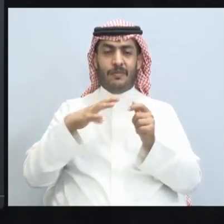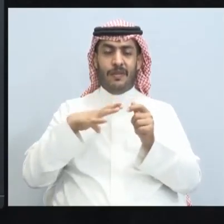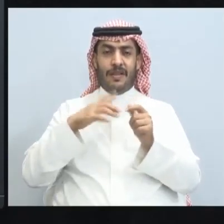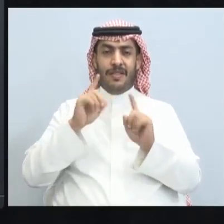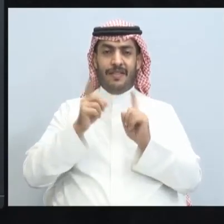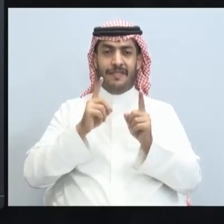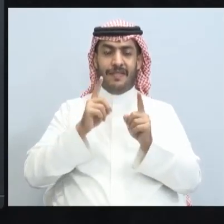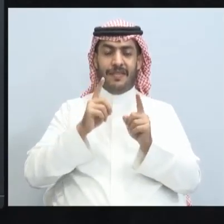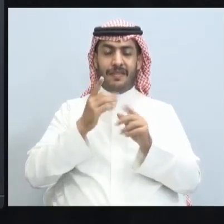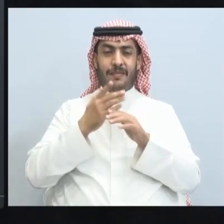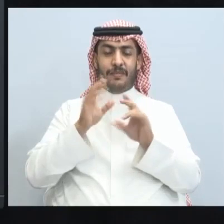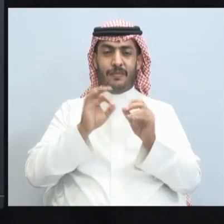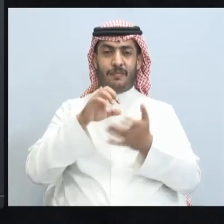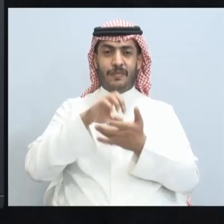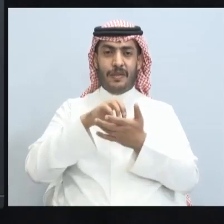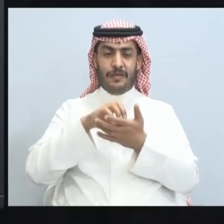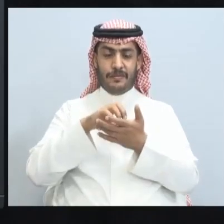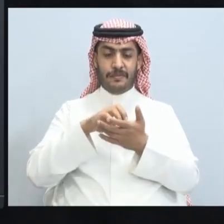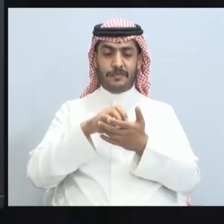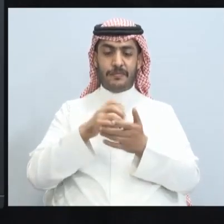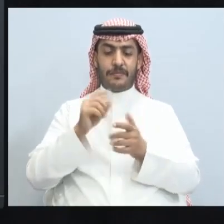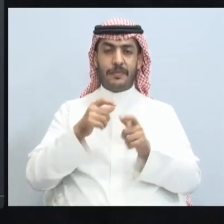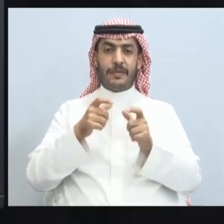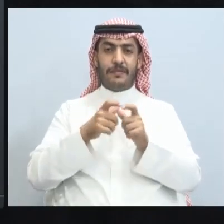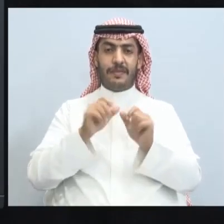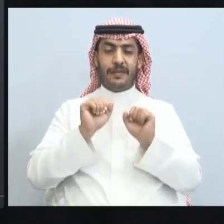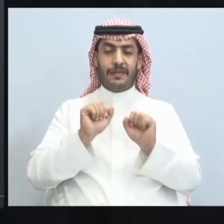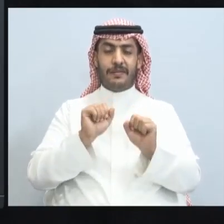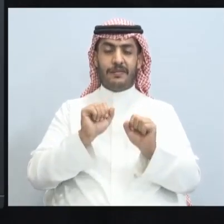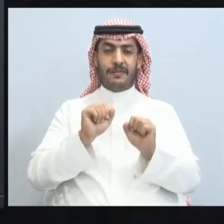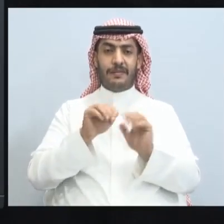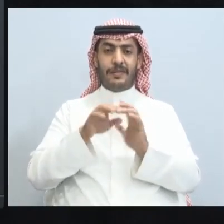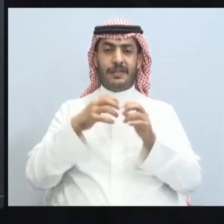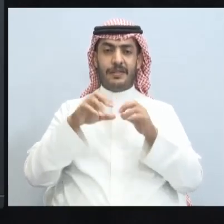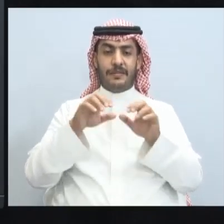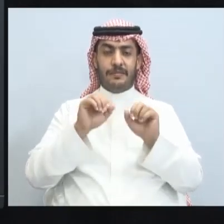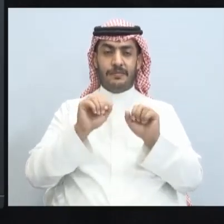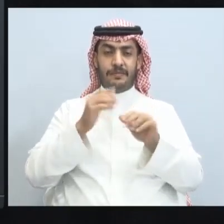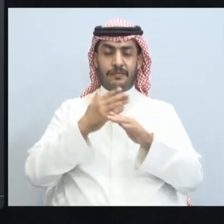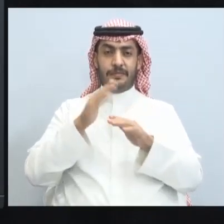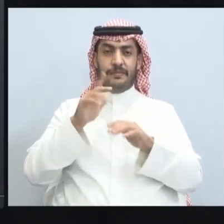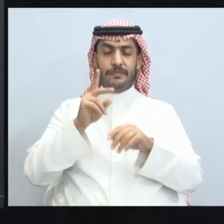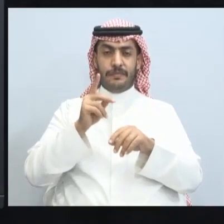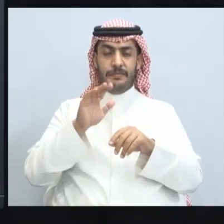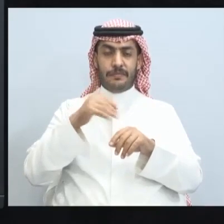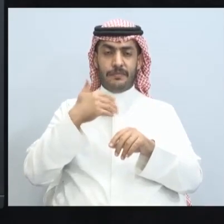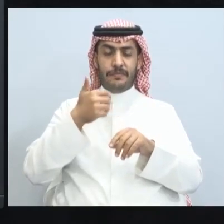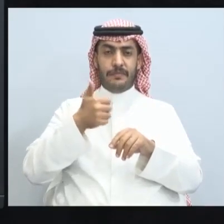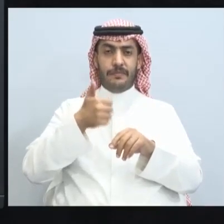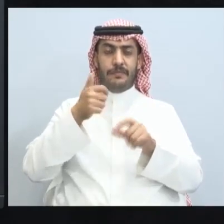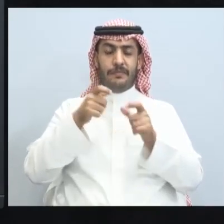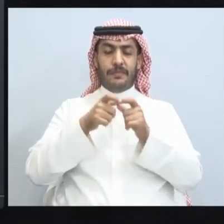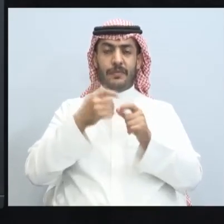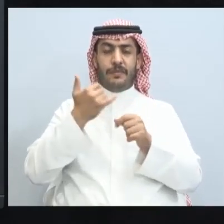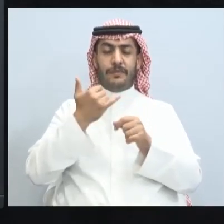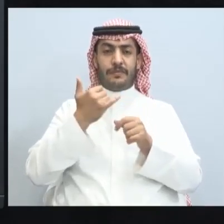التنفيذيين مثلا في المنظمات واجتماعات خاصه ب مثلا قسم معين وبالتالي هذا قد يكون ايضا لديه اجتماع